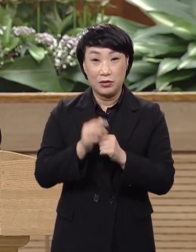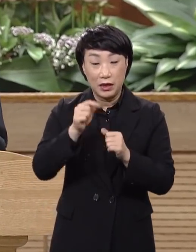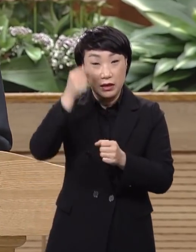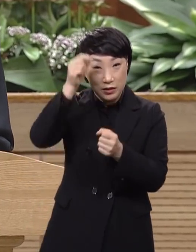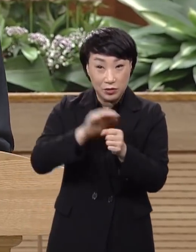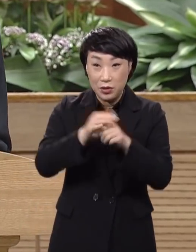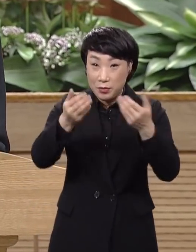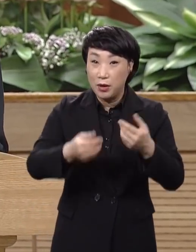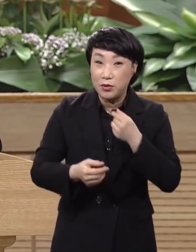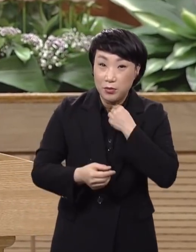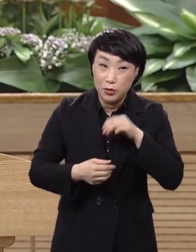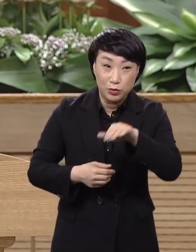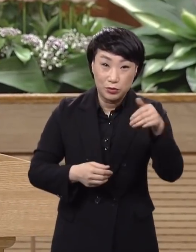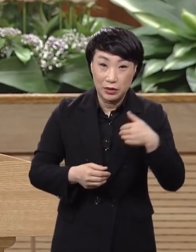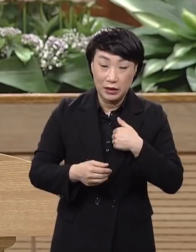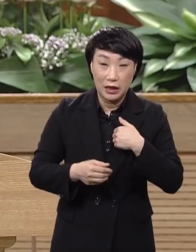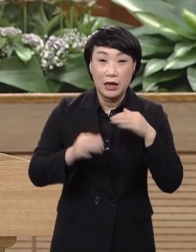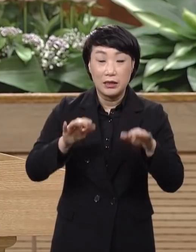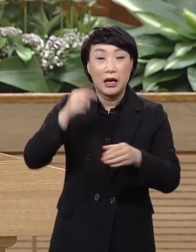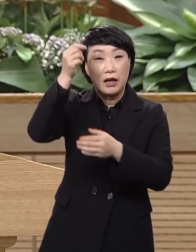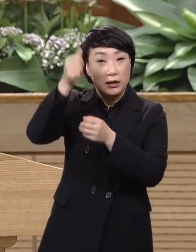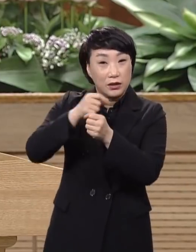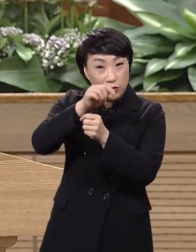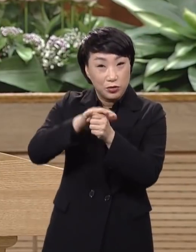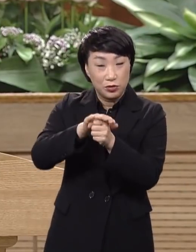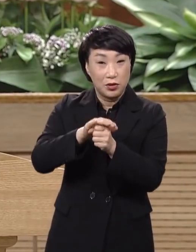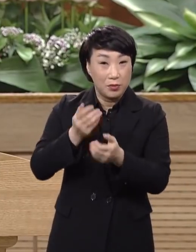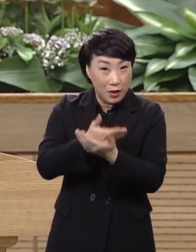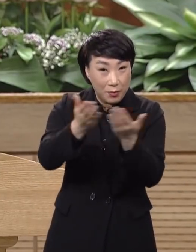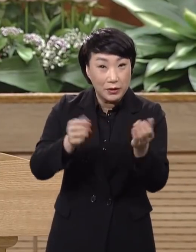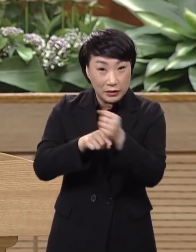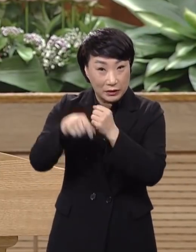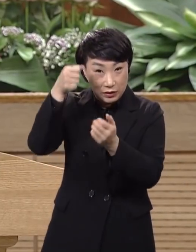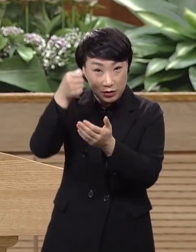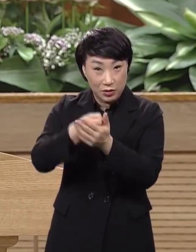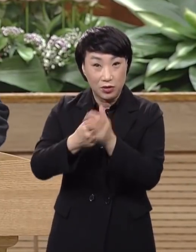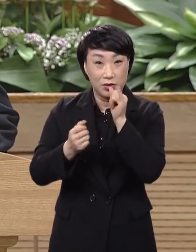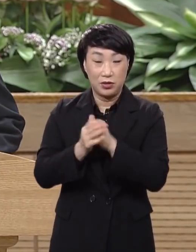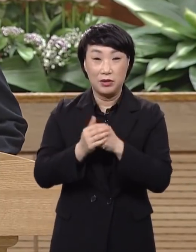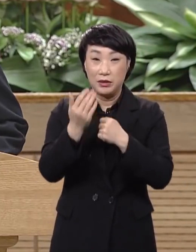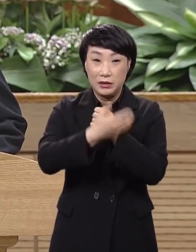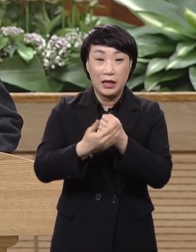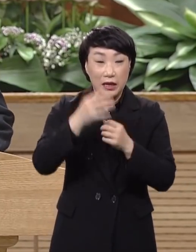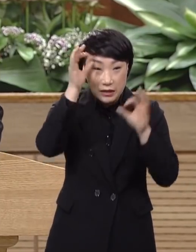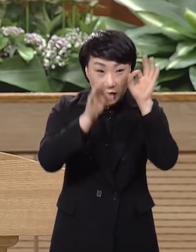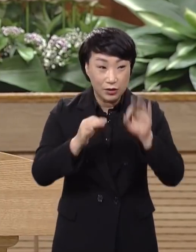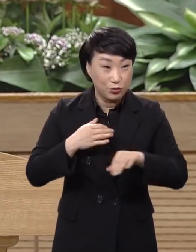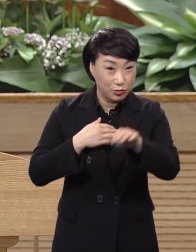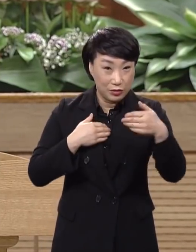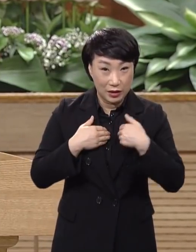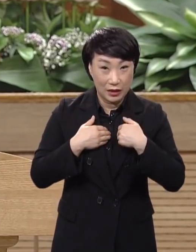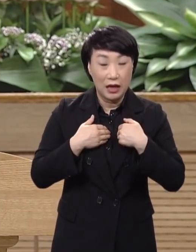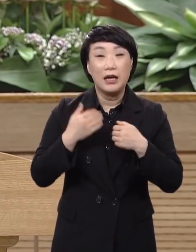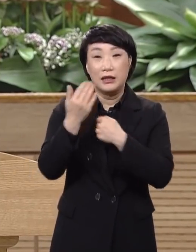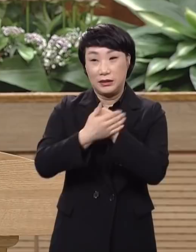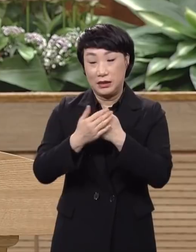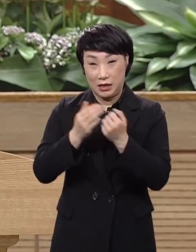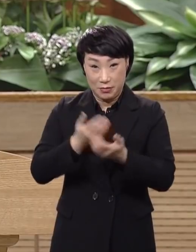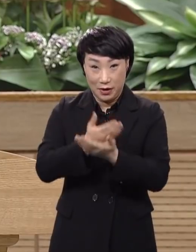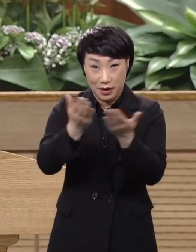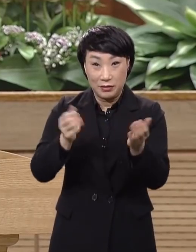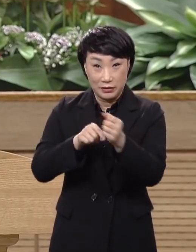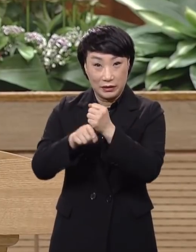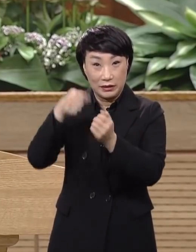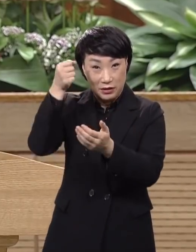긍휼을 입고자 하는 자에게 긍휼을 베풀 뜻을 가졌고 은혜를 구하는 자에게 은혜를 베푸실